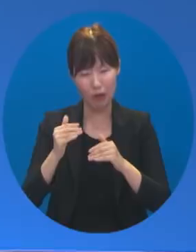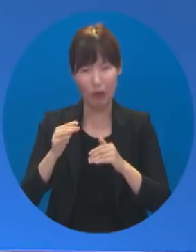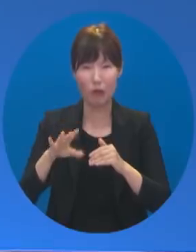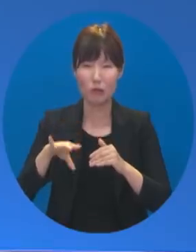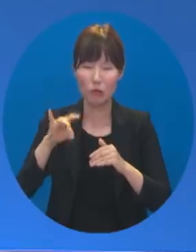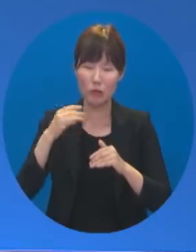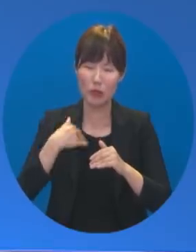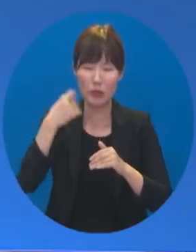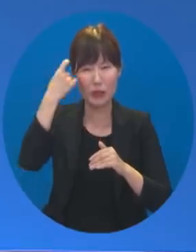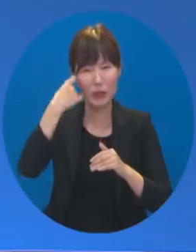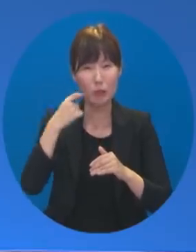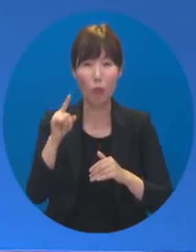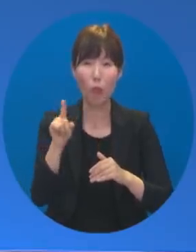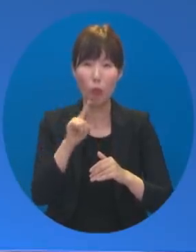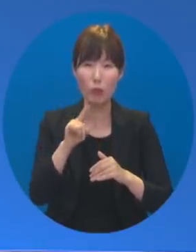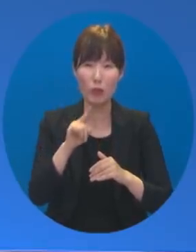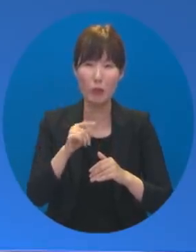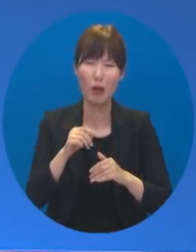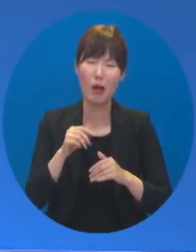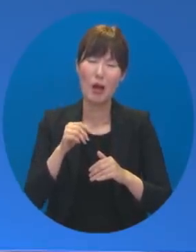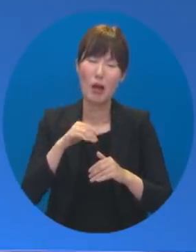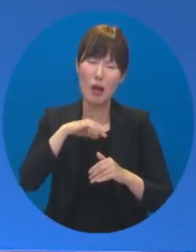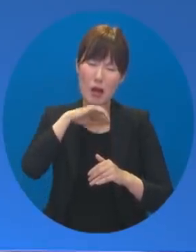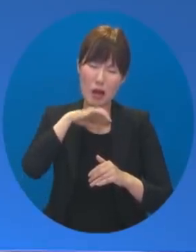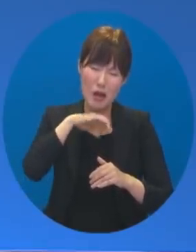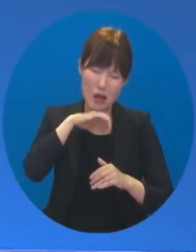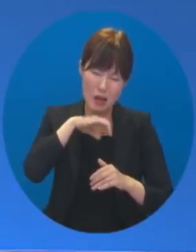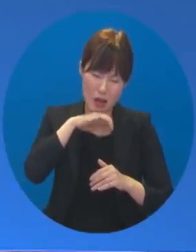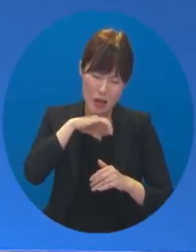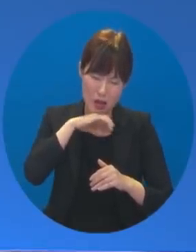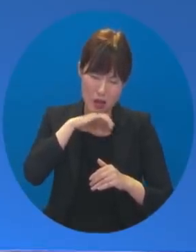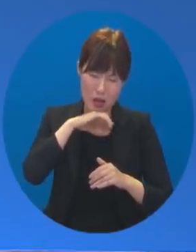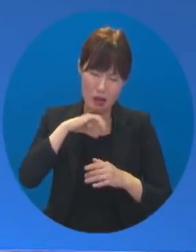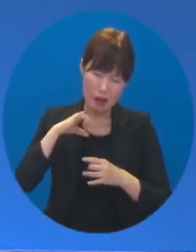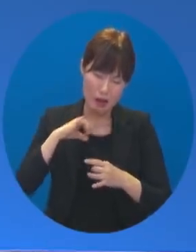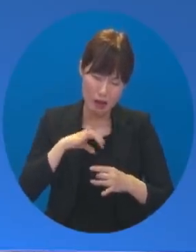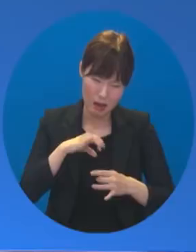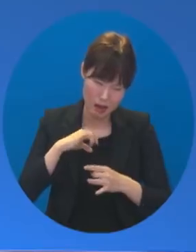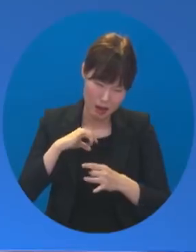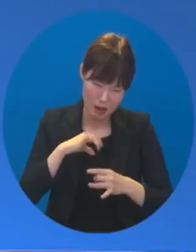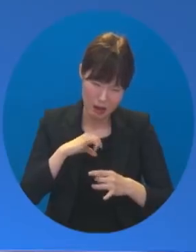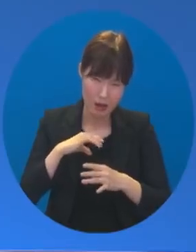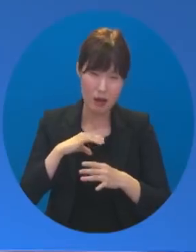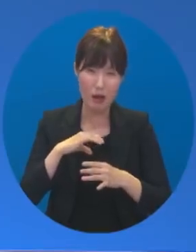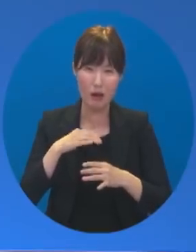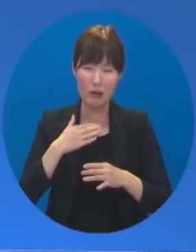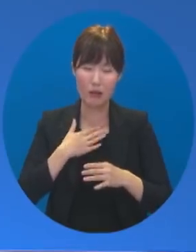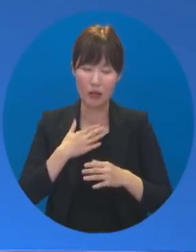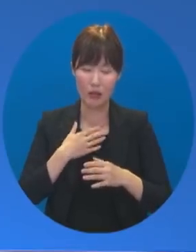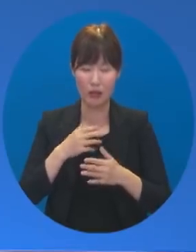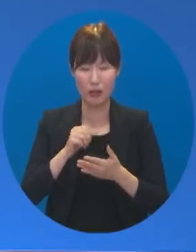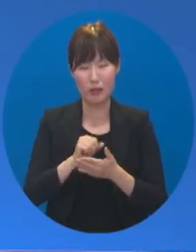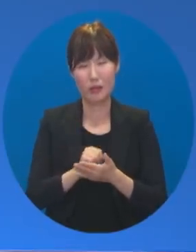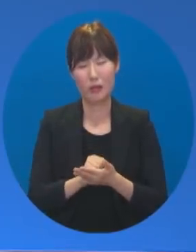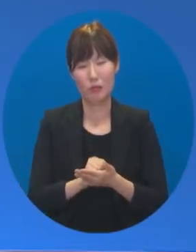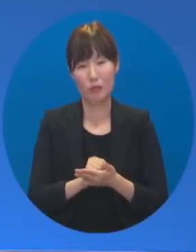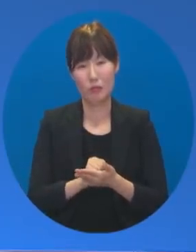하고 모든 것들이 다 마음 안에서 그런 것들이 응어져 있었는데 어느 순간부터는